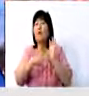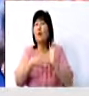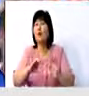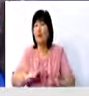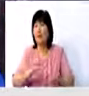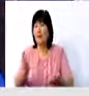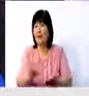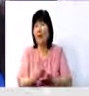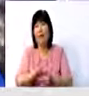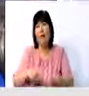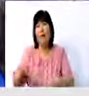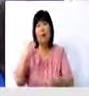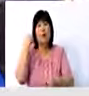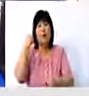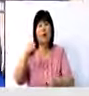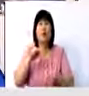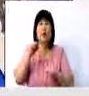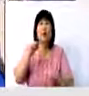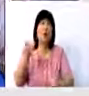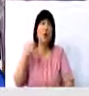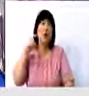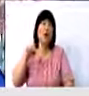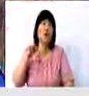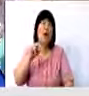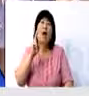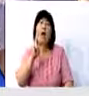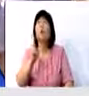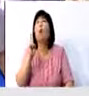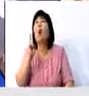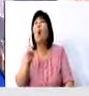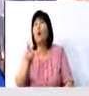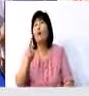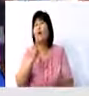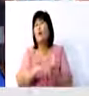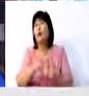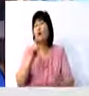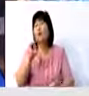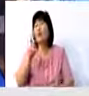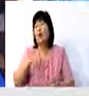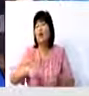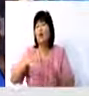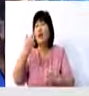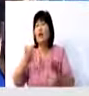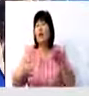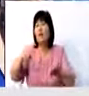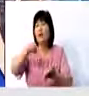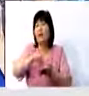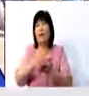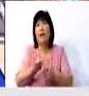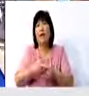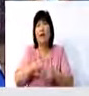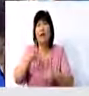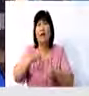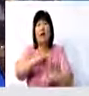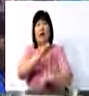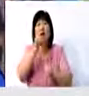Әлем чемпионатының күміс жүлдегері гүрзі жұдырықты қызылордалық боксшы Қамшыбек Қоңқабаев 91 келіден жоғары салмақ дәрежесінде сынға түсті. Алыптар